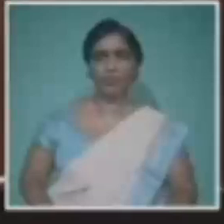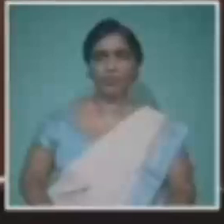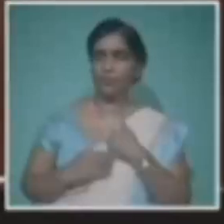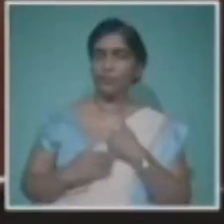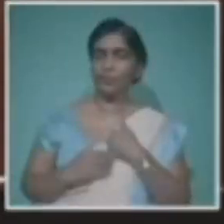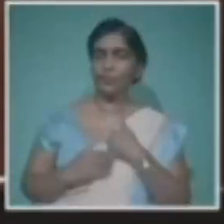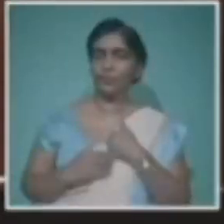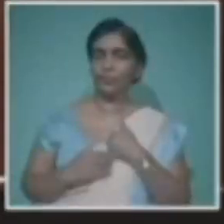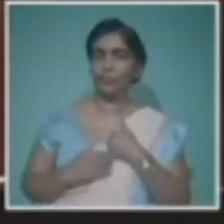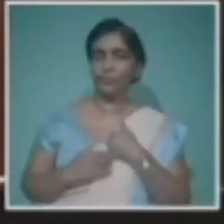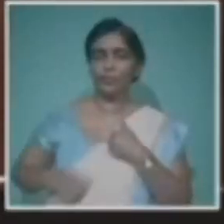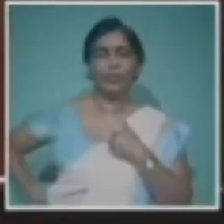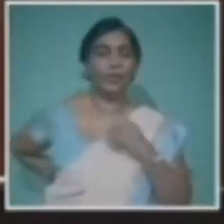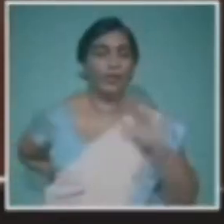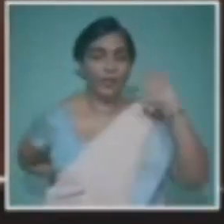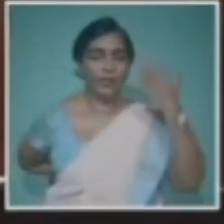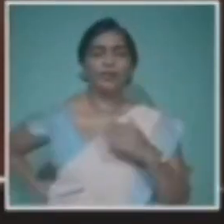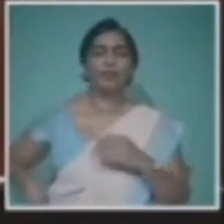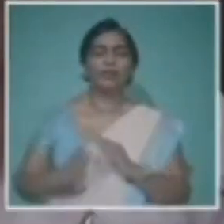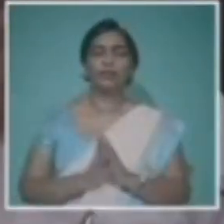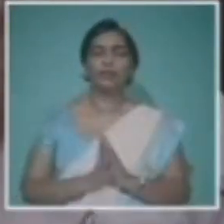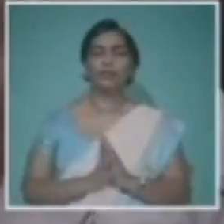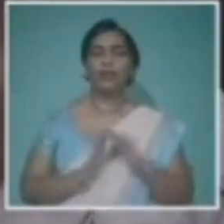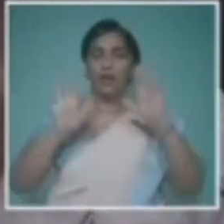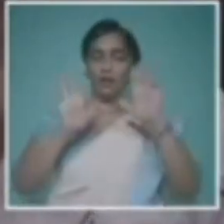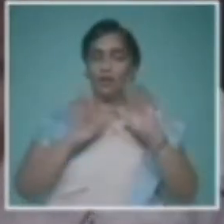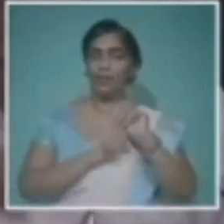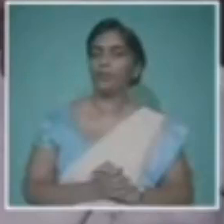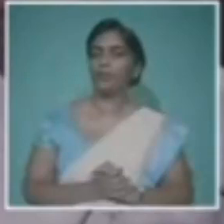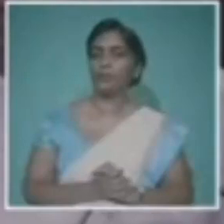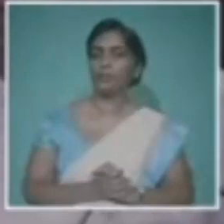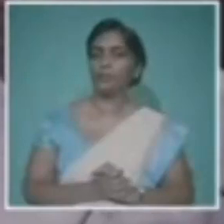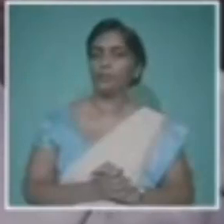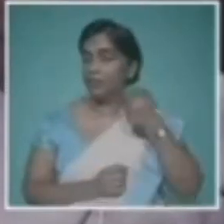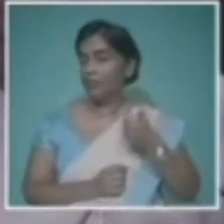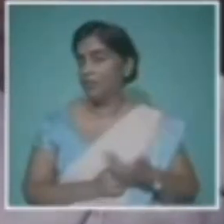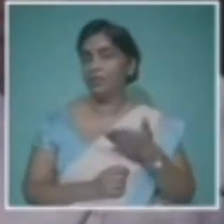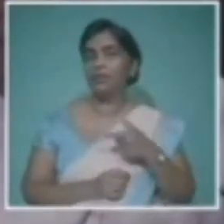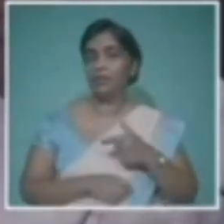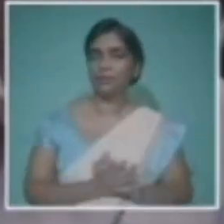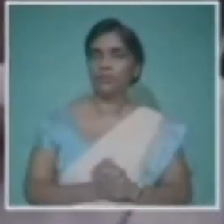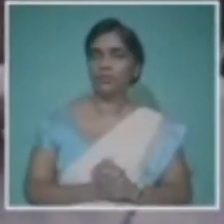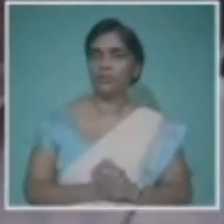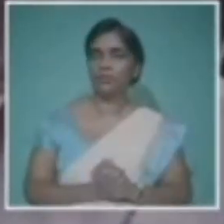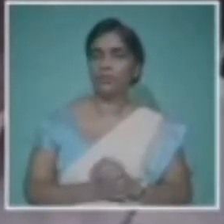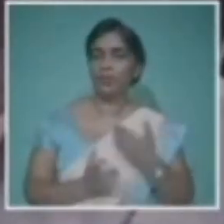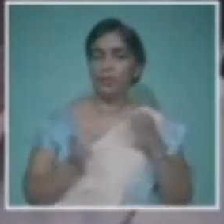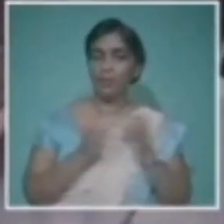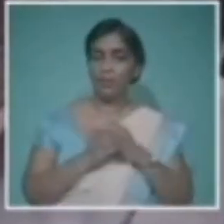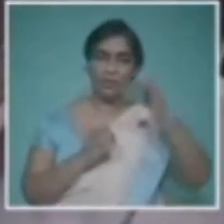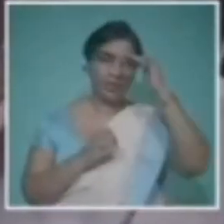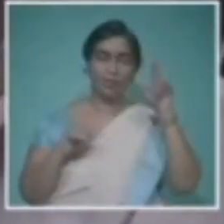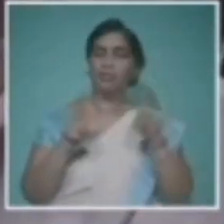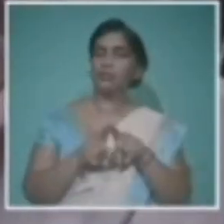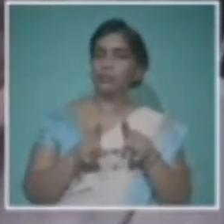මම විශේෂයෙන් ස්තුතිවන්ත වෙනවා 9 පාර්ලිමේන්තුවට තීරණාත්මක අවස්ථාවක අපේ පක්ෂයේ නායකතුමා